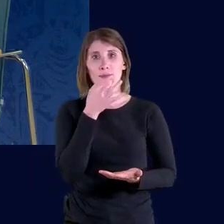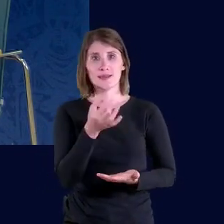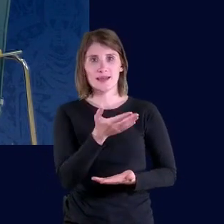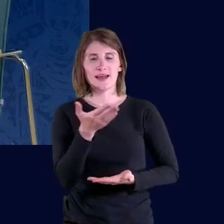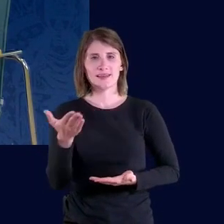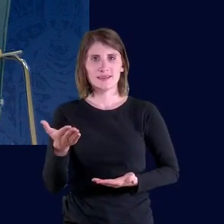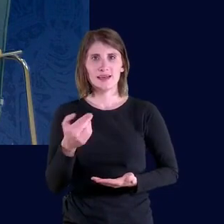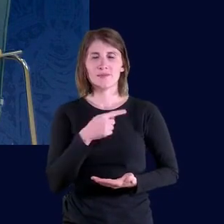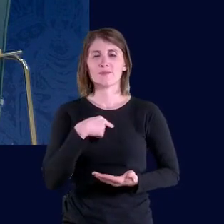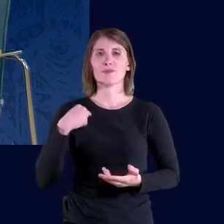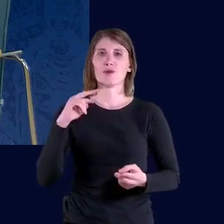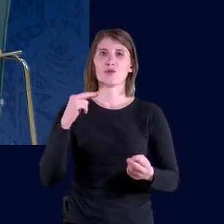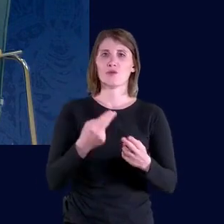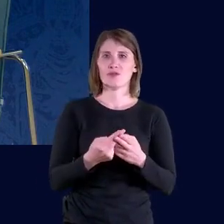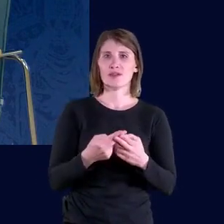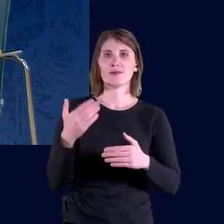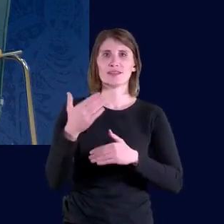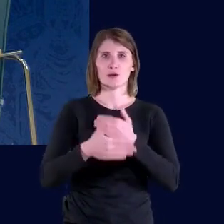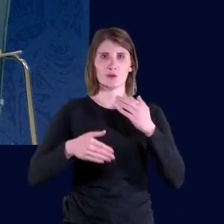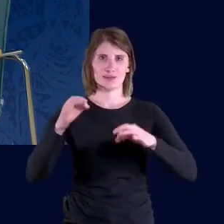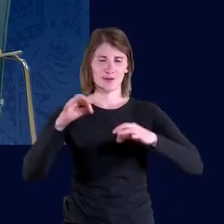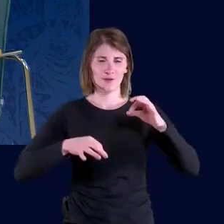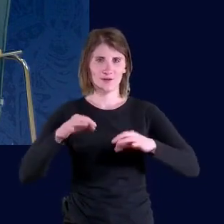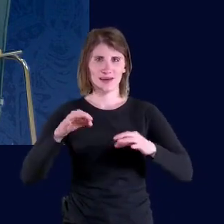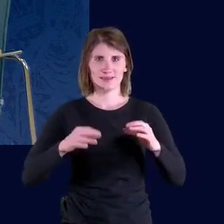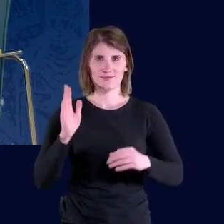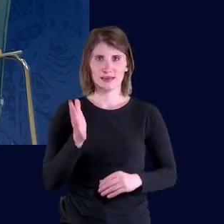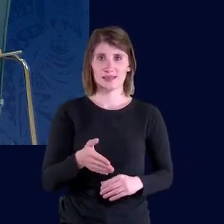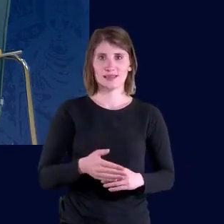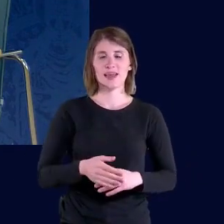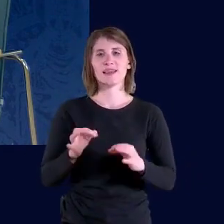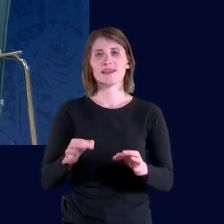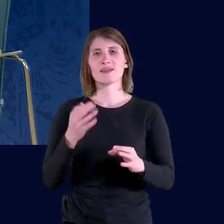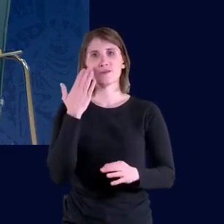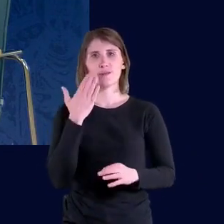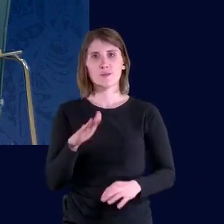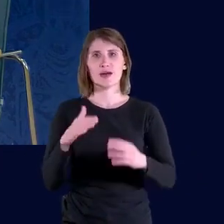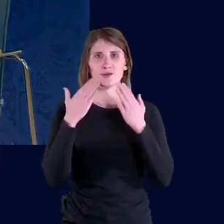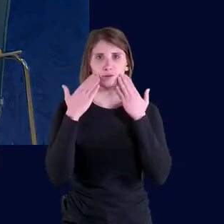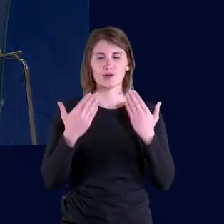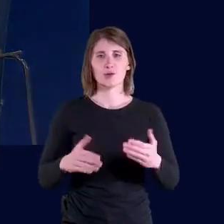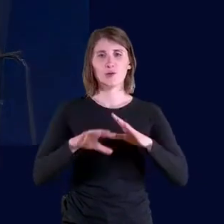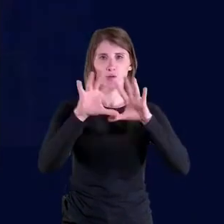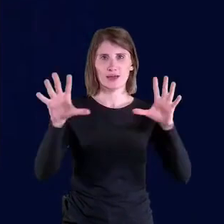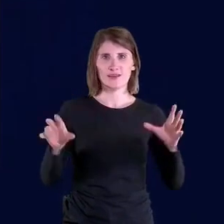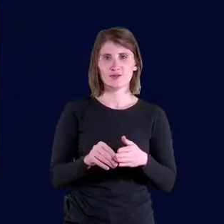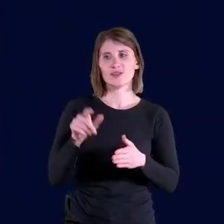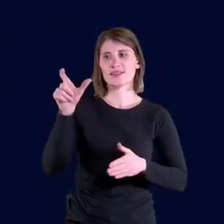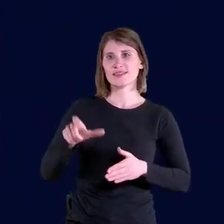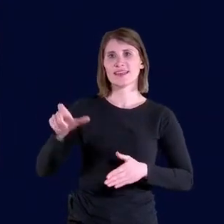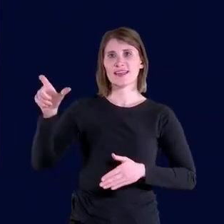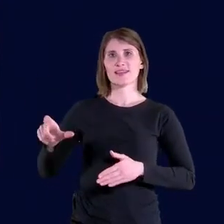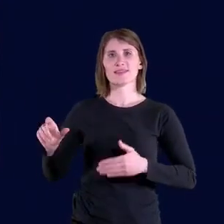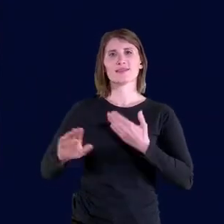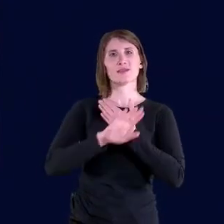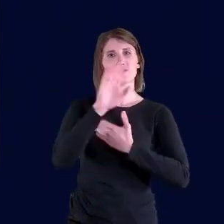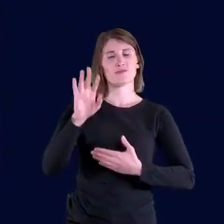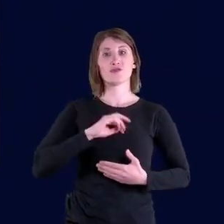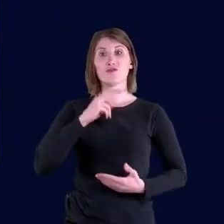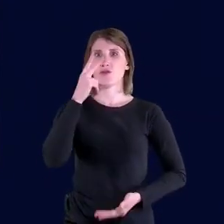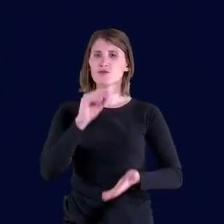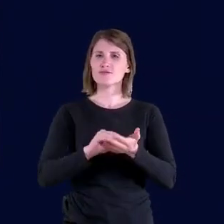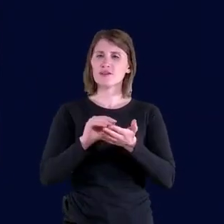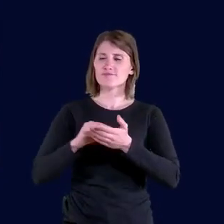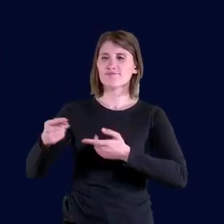Postaramy się odpowiedzieć na zakończenie konferencji a tymczasem Bardzo dziękuję wszystkim naszym prelegentom za podzielenie się doświadczeniami